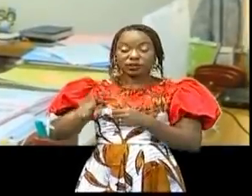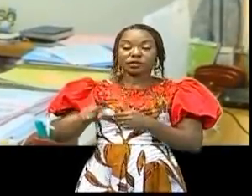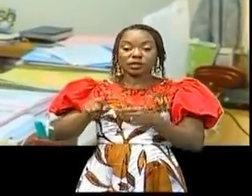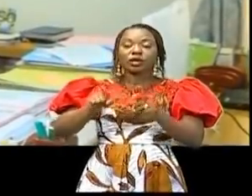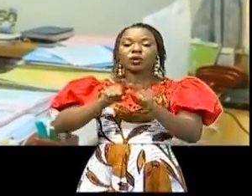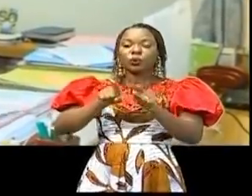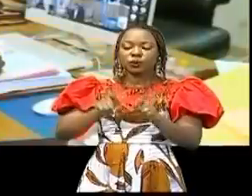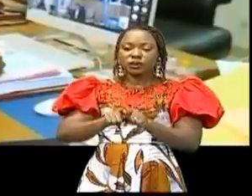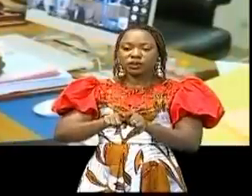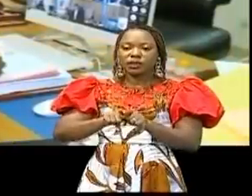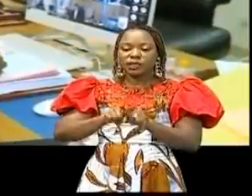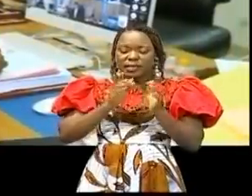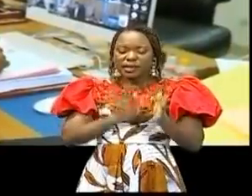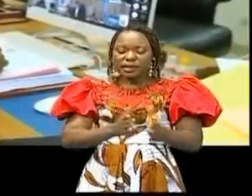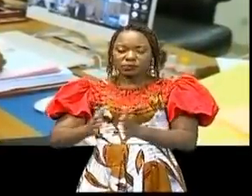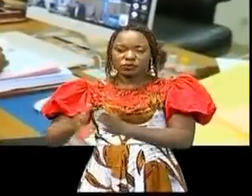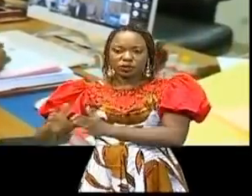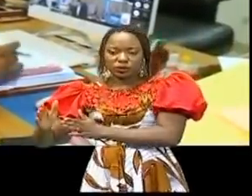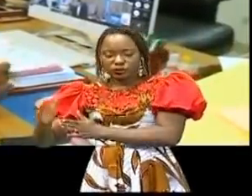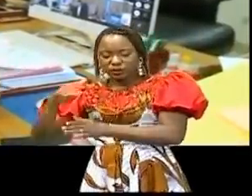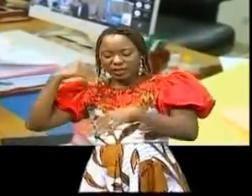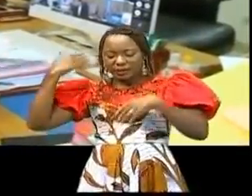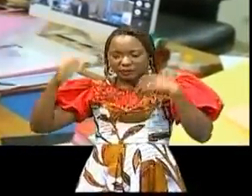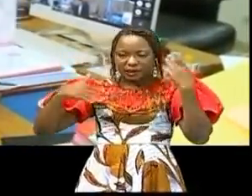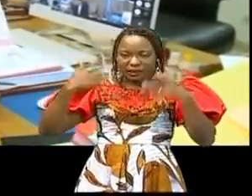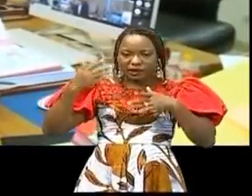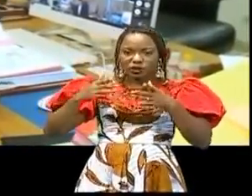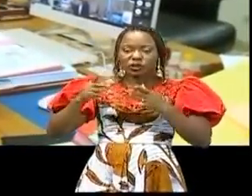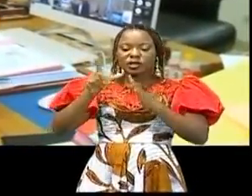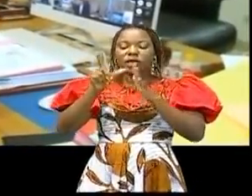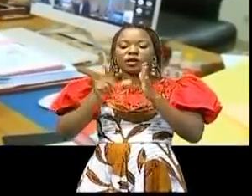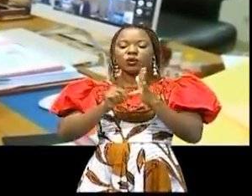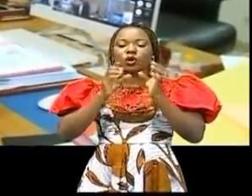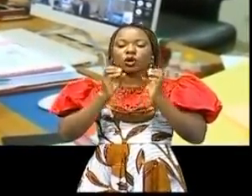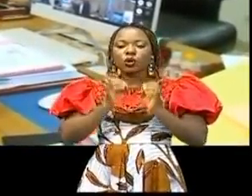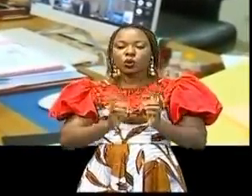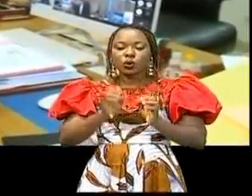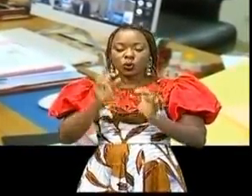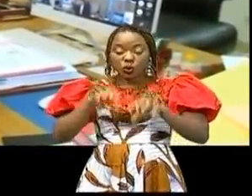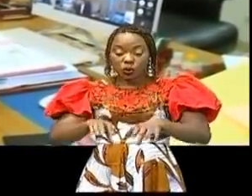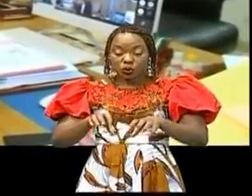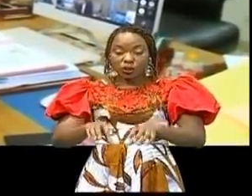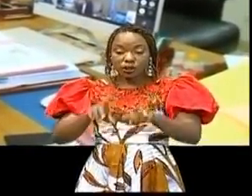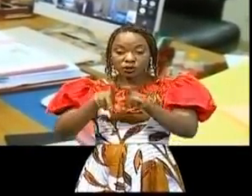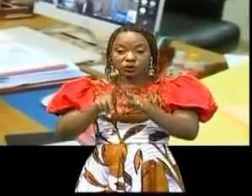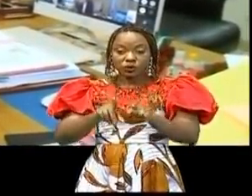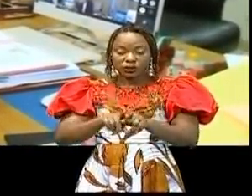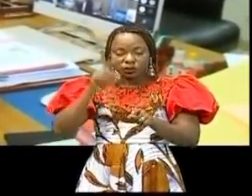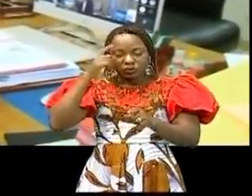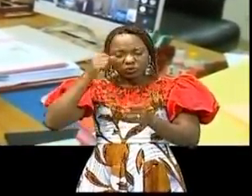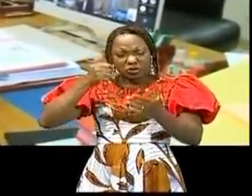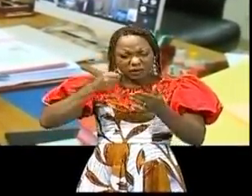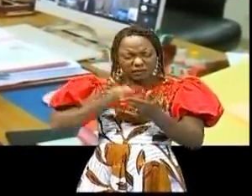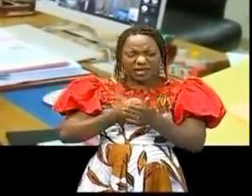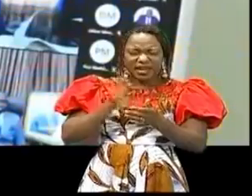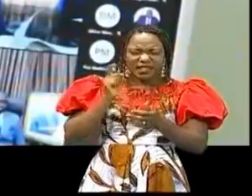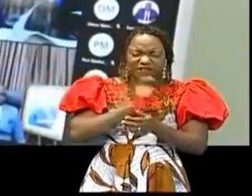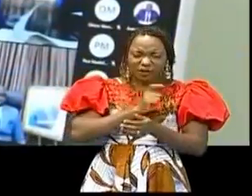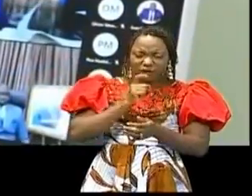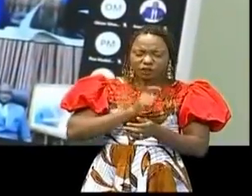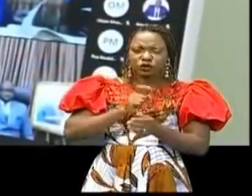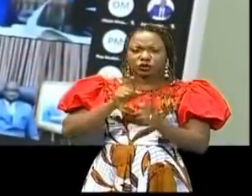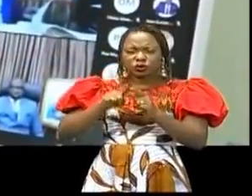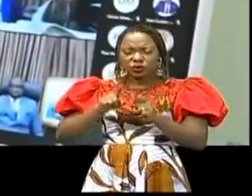exige notamment l'élaboration des mesures d'application de la norme congolaise pour la panification et la pâtisserie et la prise de